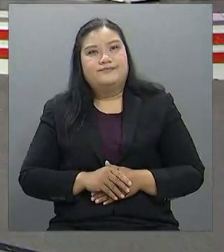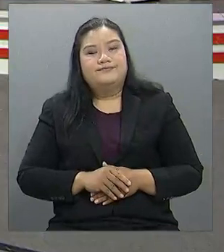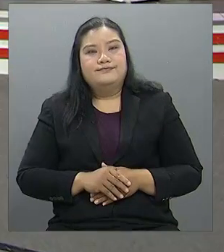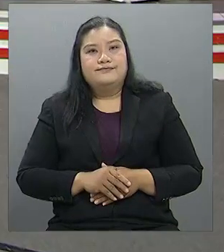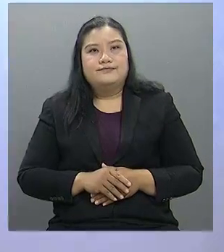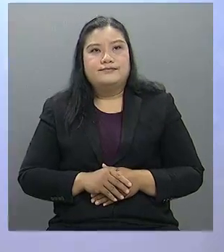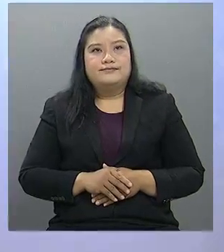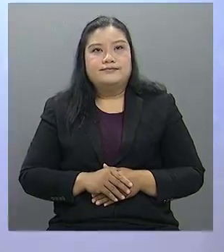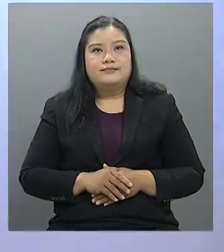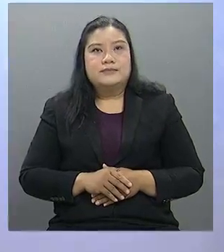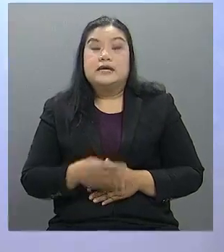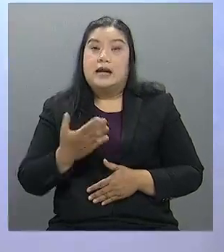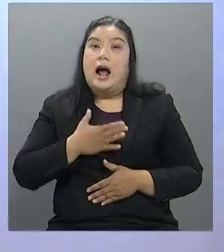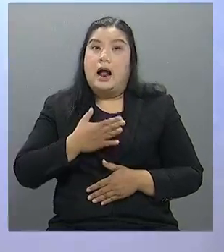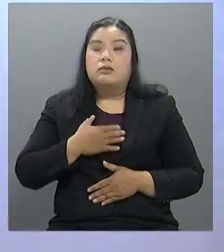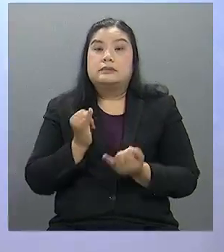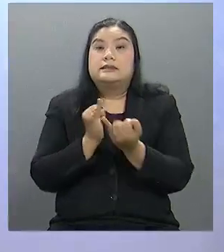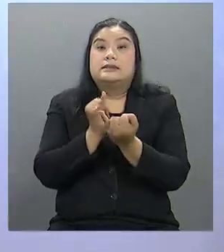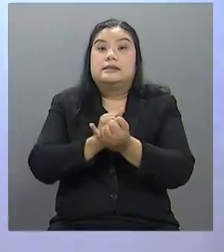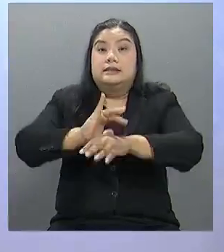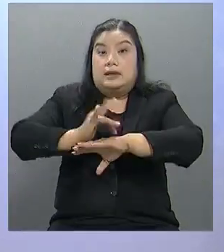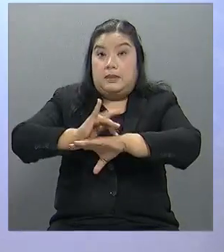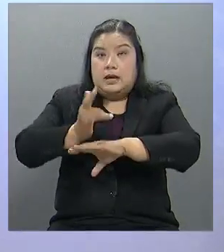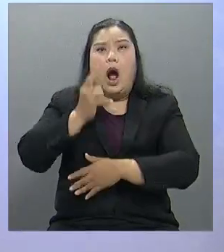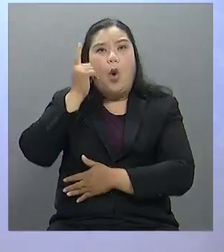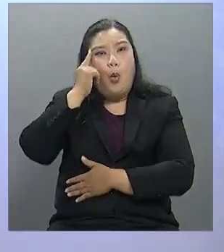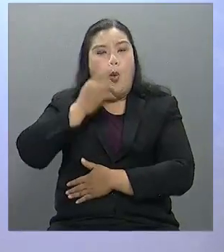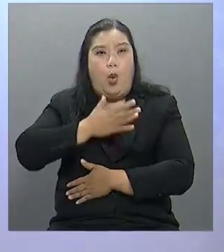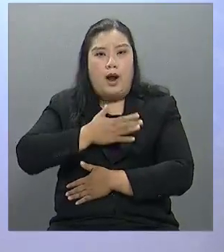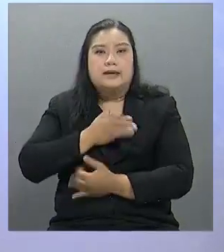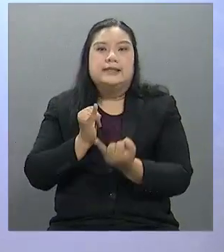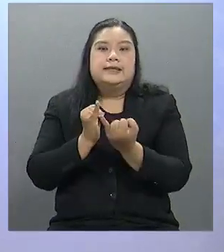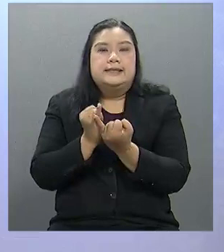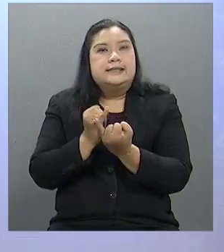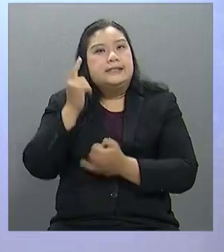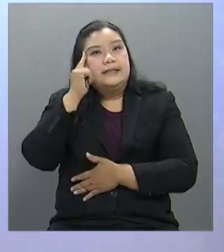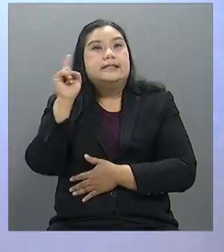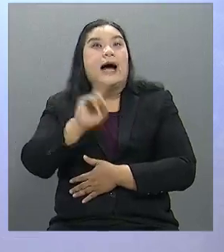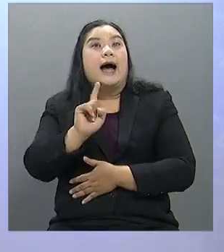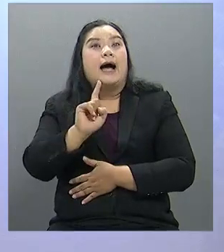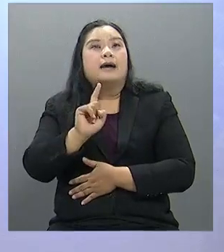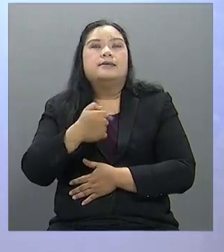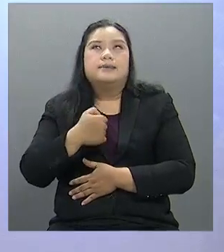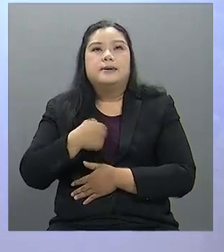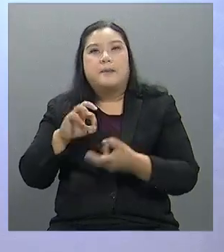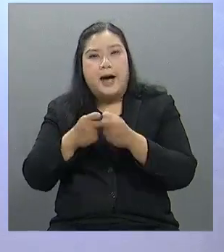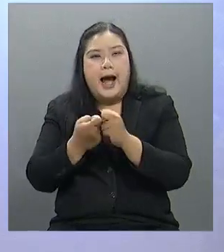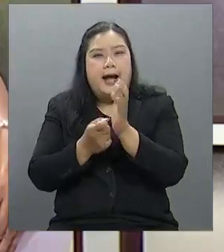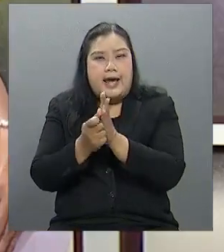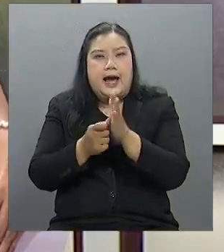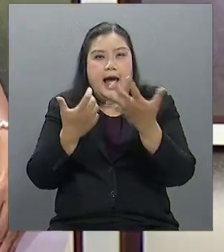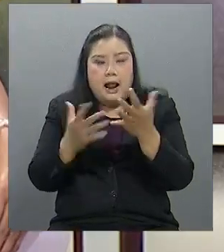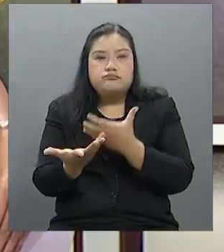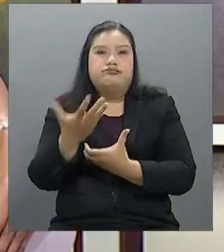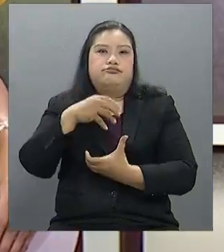ารู้จักธรรมชาติดีแล้วรู้จักว่าจะใช้ชีวิตอยู่กับธรรมชาติยังไงเนี่ยจริงๆเราก็พลิกหาโอกาสจากเหล่าสิ่งเหล่านั้นได้เสมอนะพี่ยุ้ย ใ